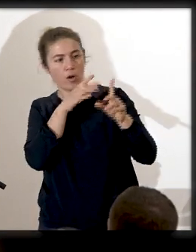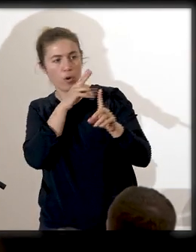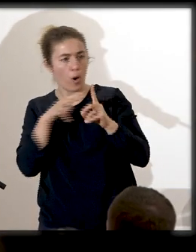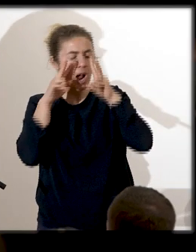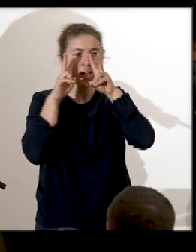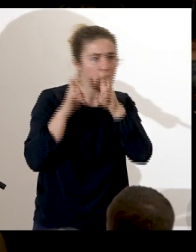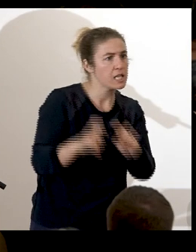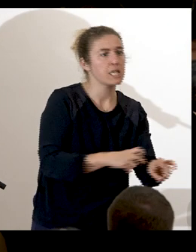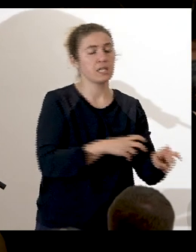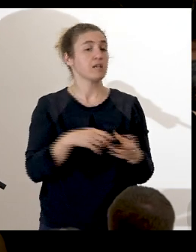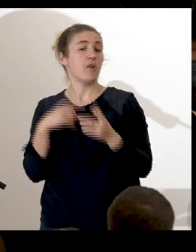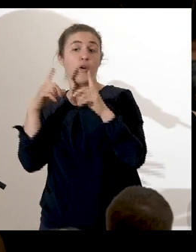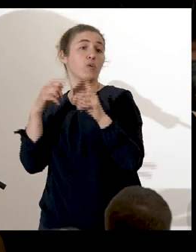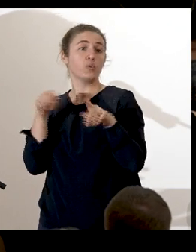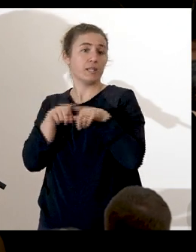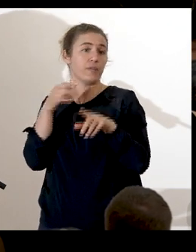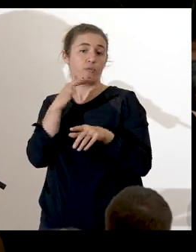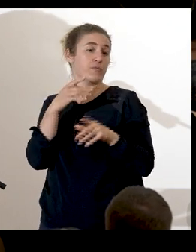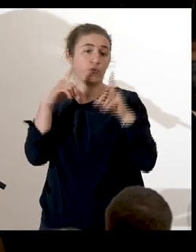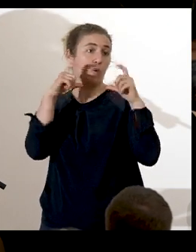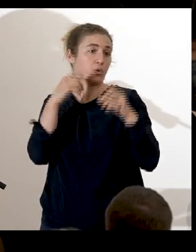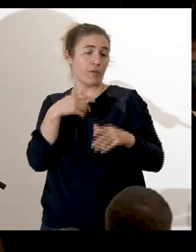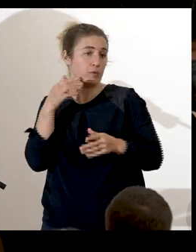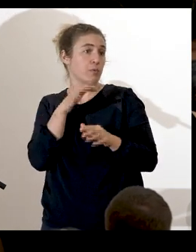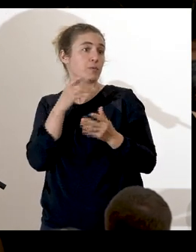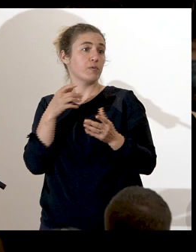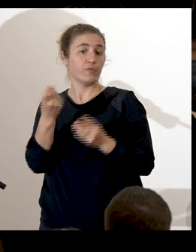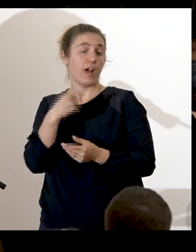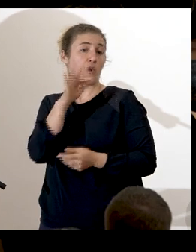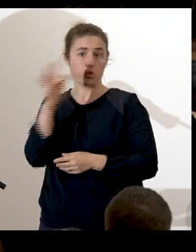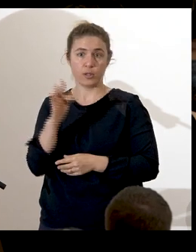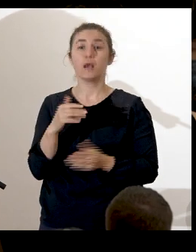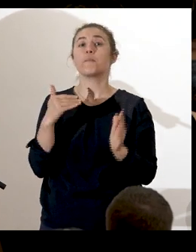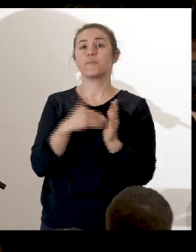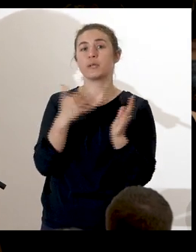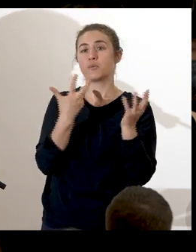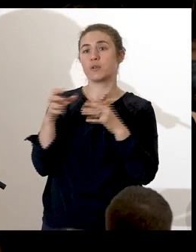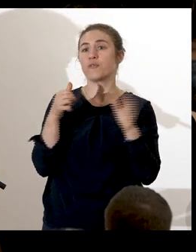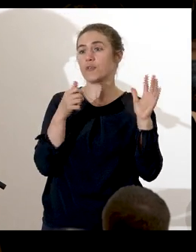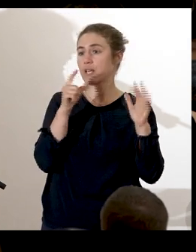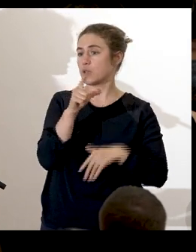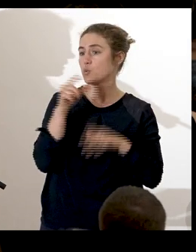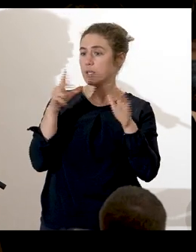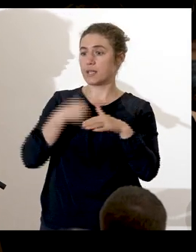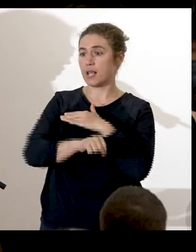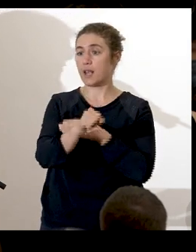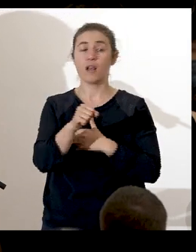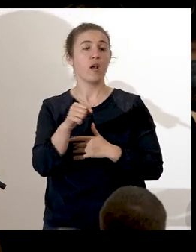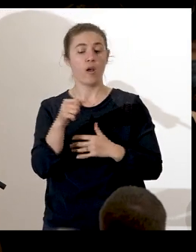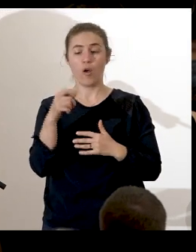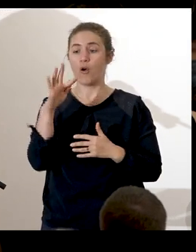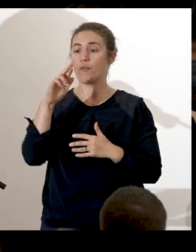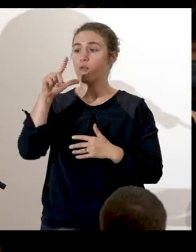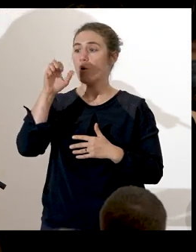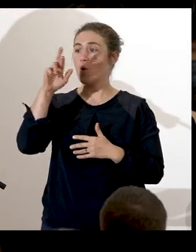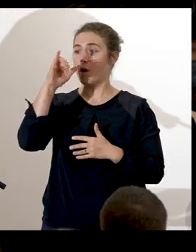photographe français. Alors, quelques mots sur lui. Il naît en 1828 à Fleury, dans le Rhône, dans une famille aisée de négociants en